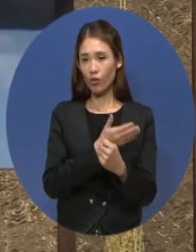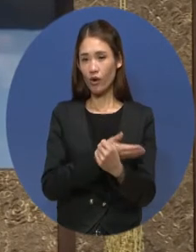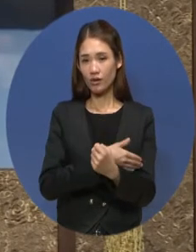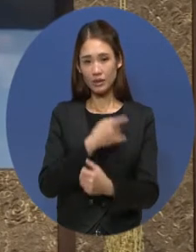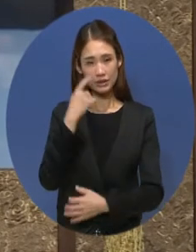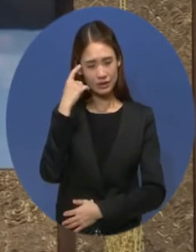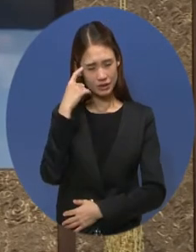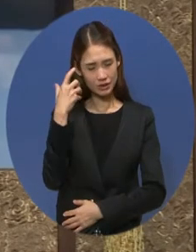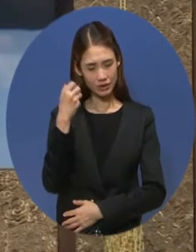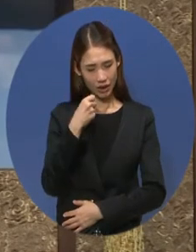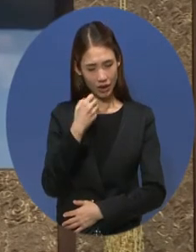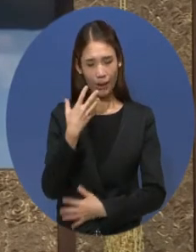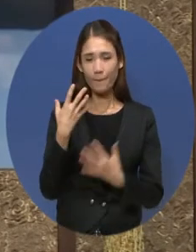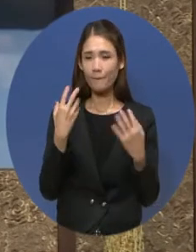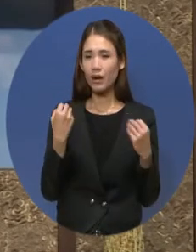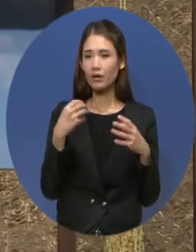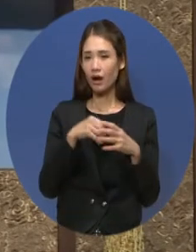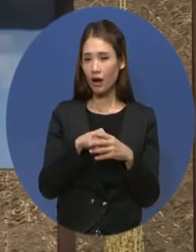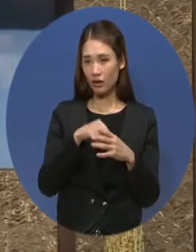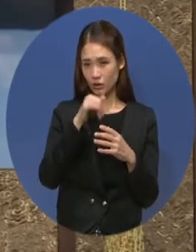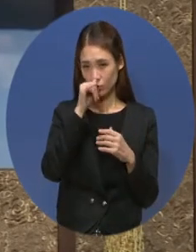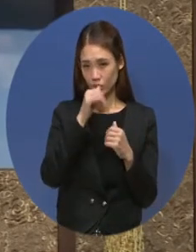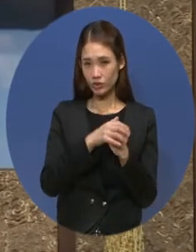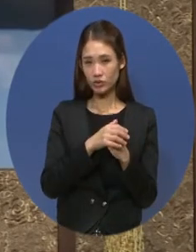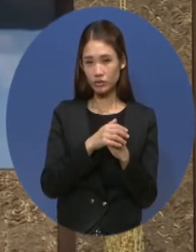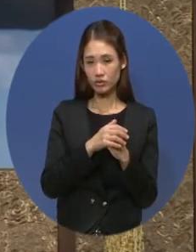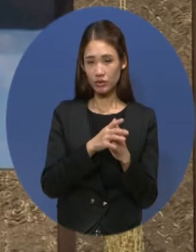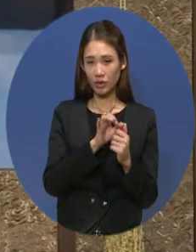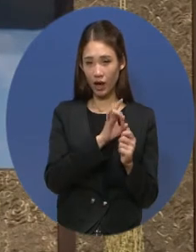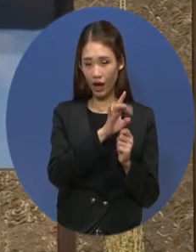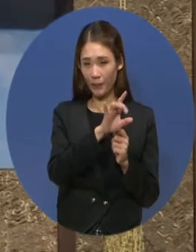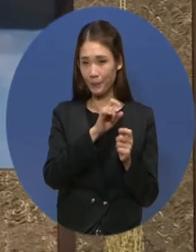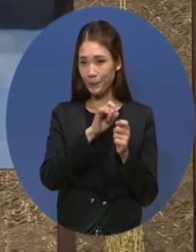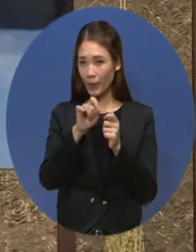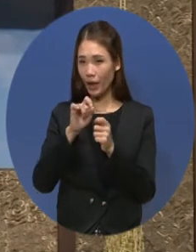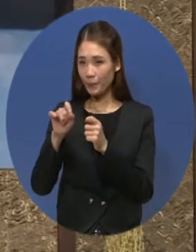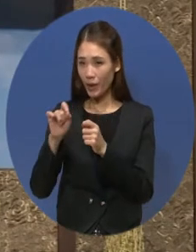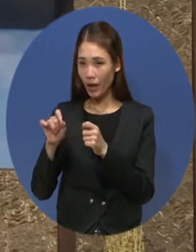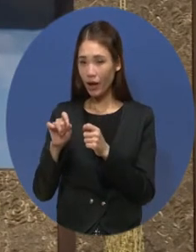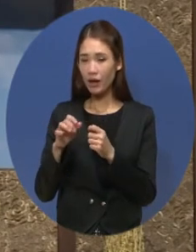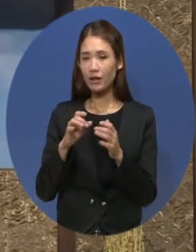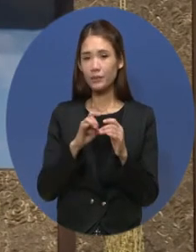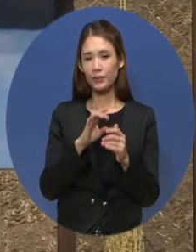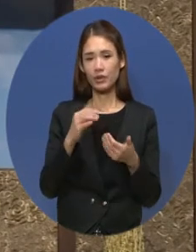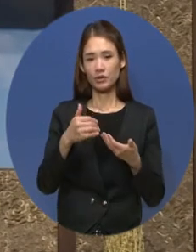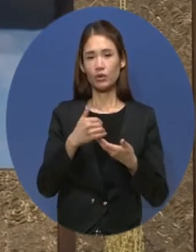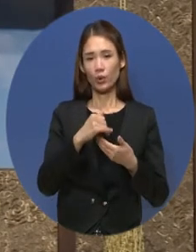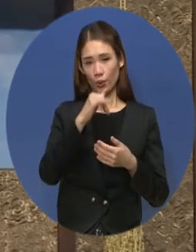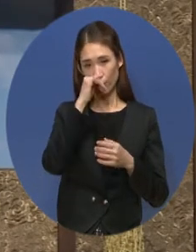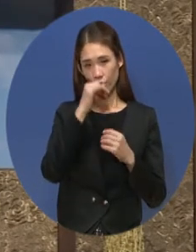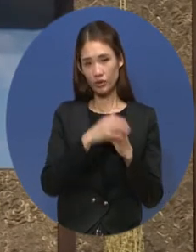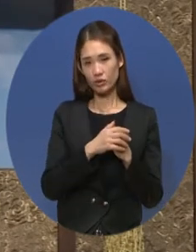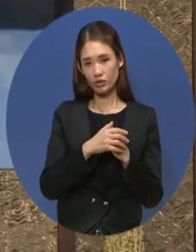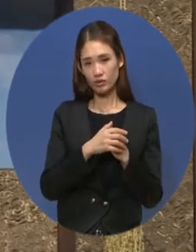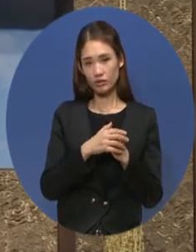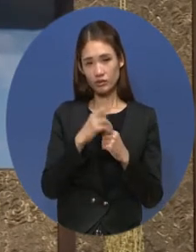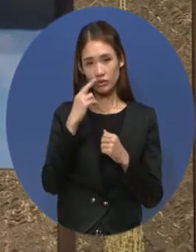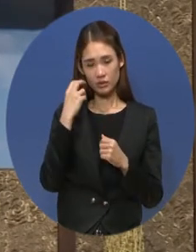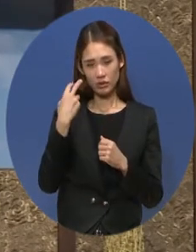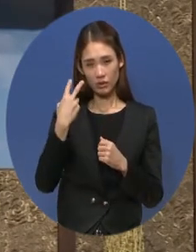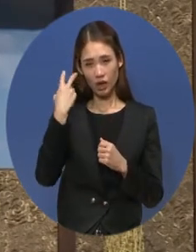함양이 되신 분들이에요 예 그래서 각 지방자치단체에 마다 어 요구를 하셨죠 심하게 는 1 4 8